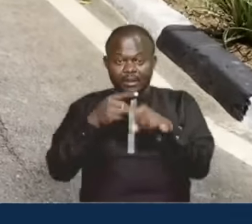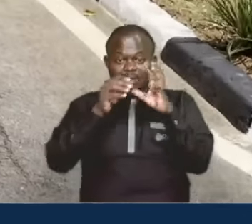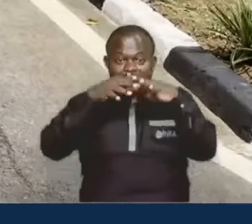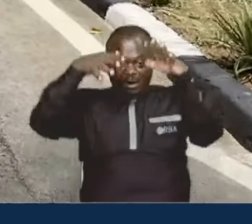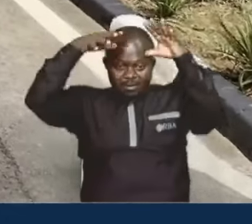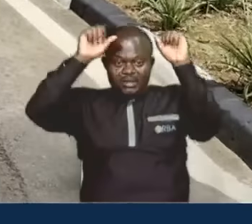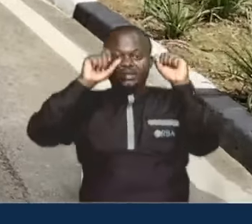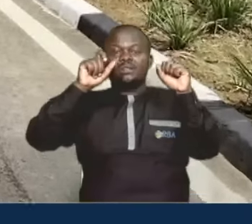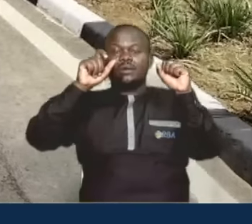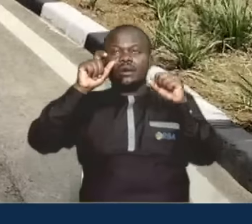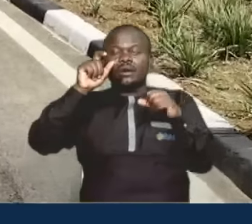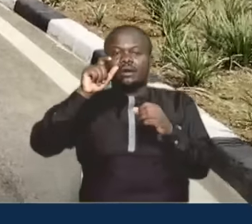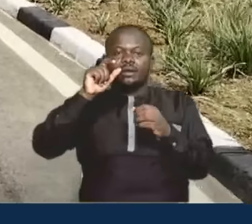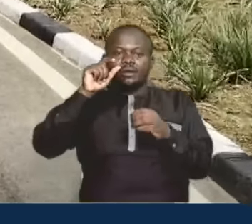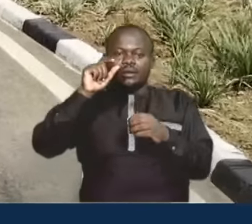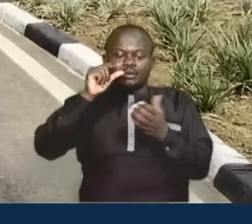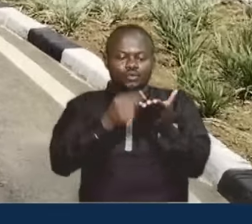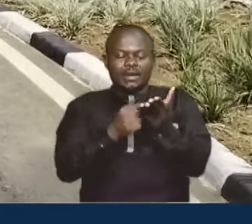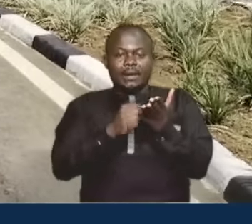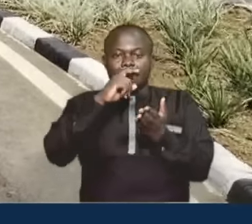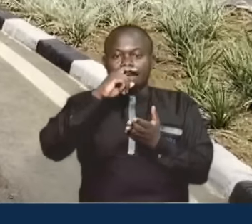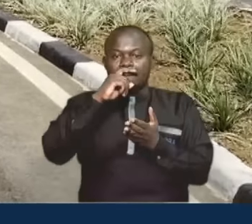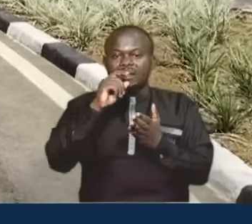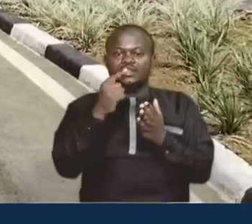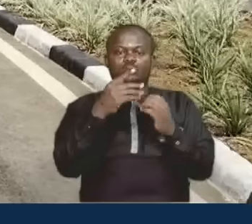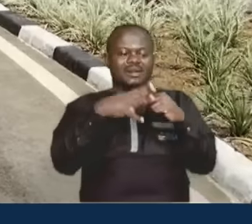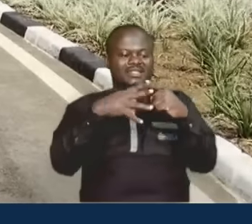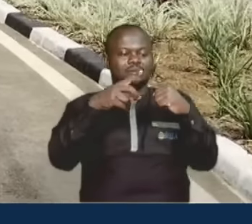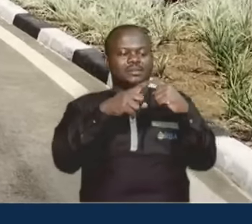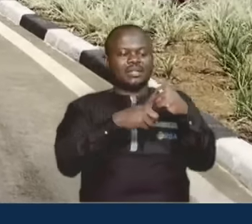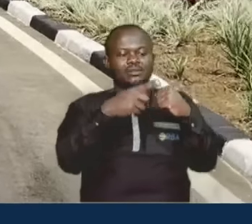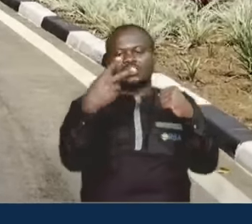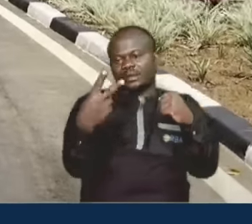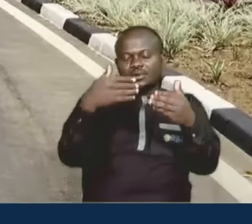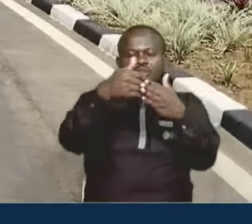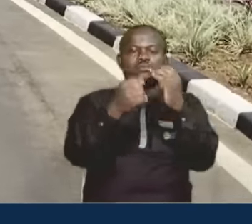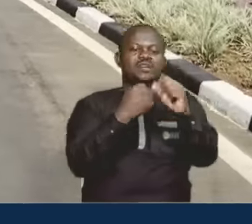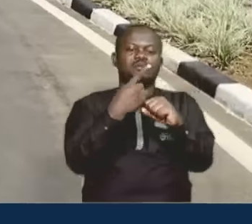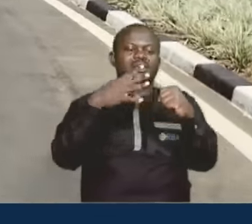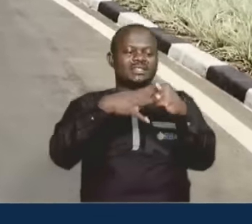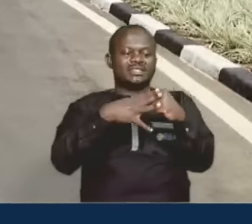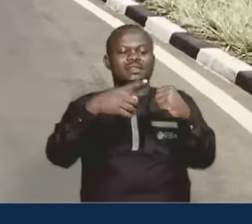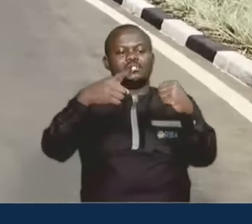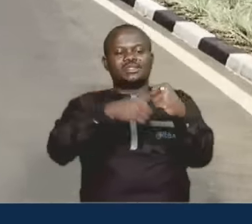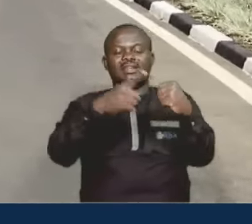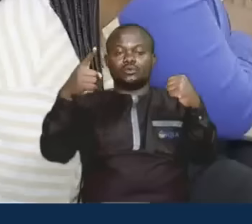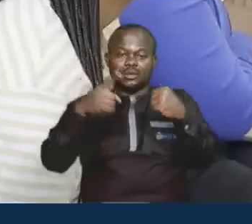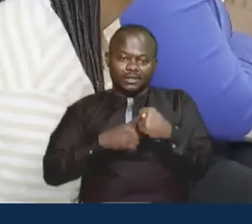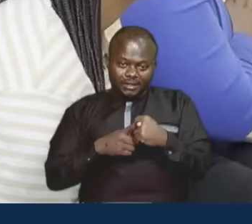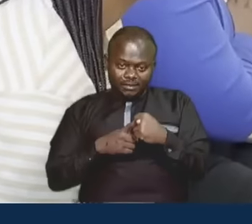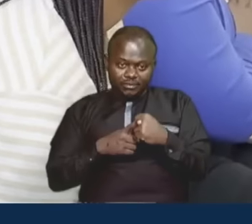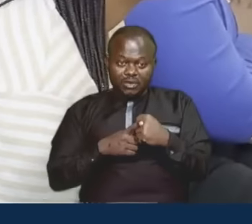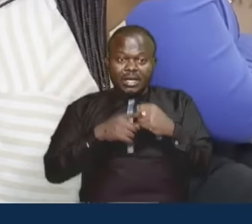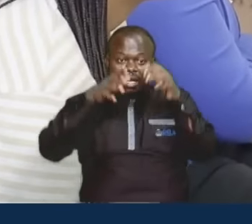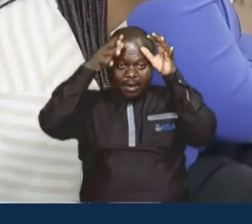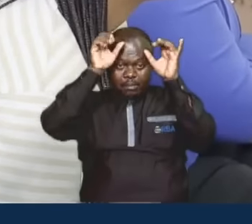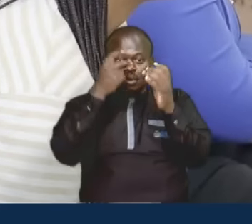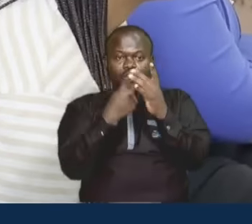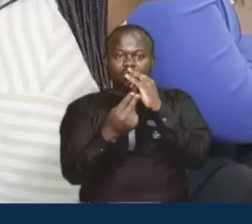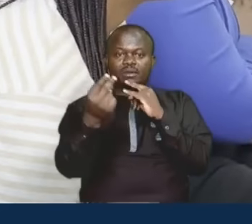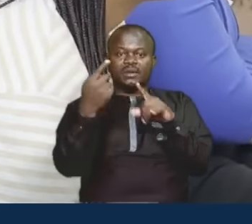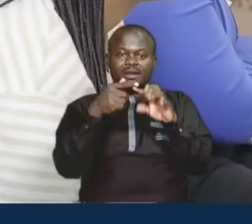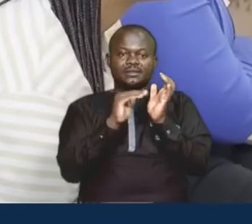Uganda Yoweri Kaguta Museveni kuva mu mwaka 1962 kugeza mu mwaka 1966 aba ba Perezida bombi